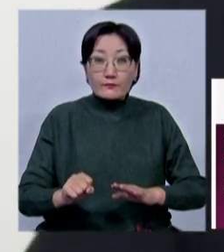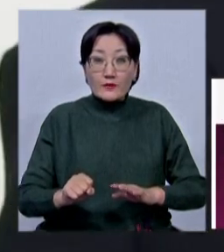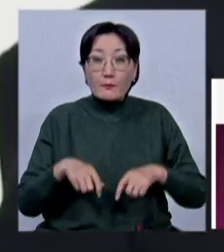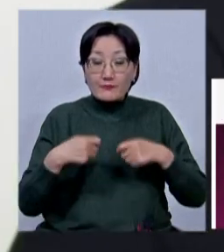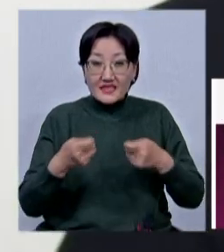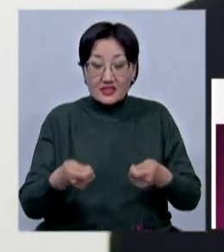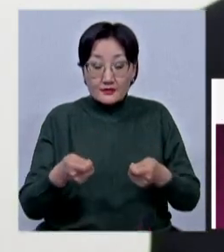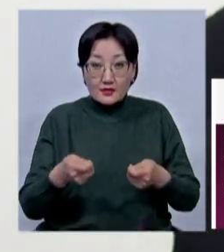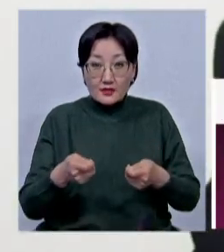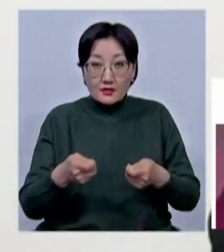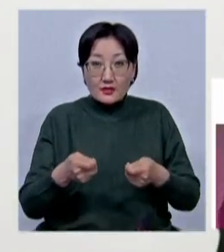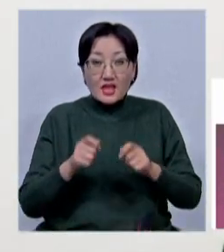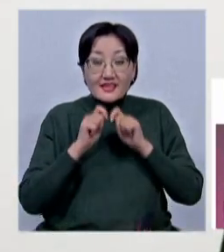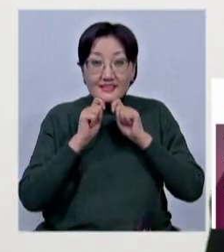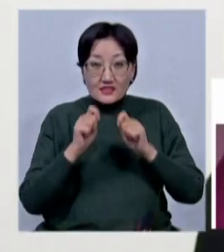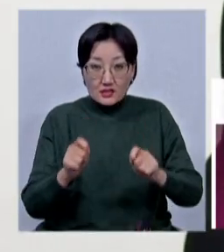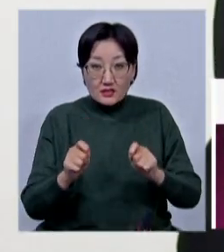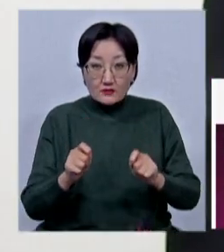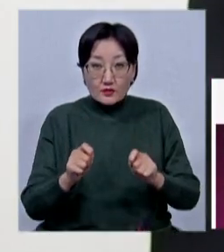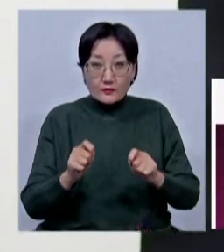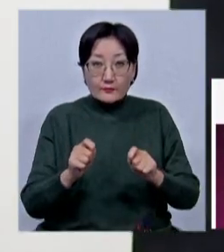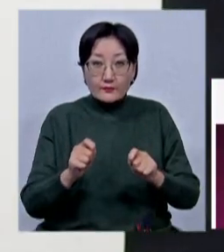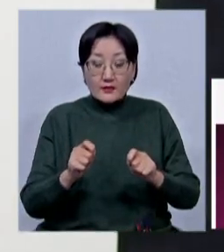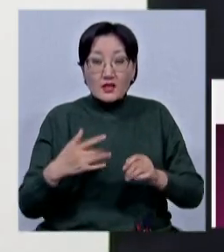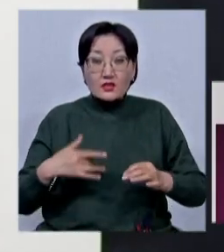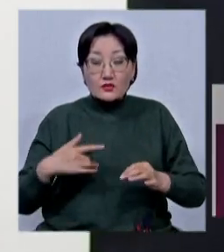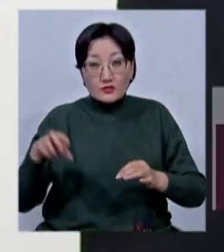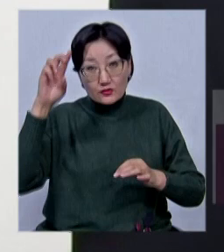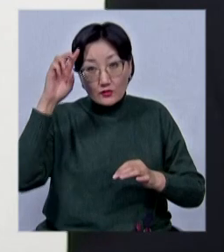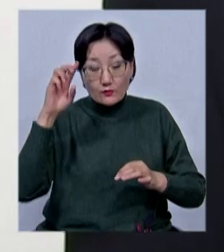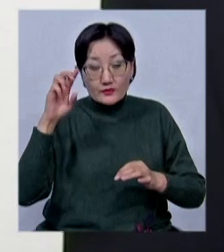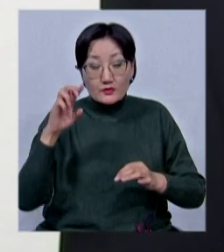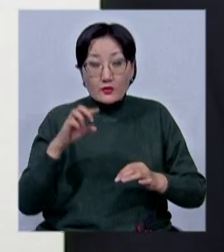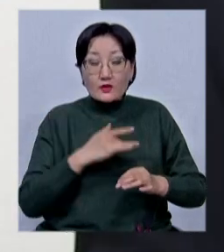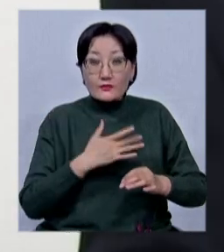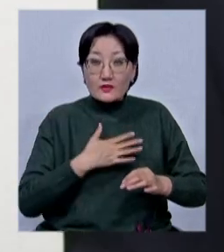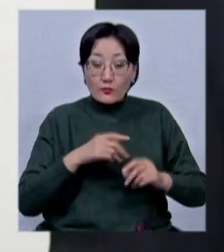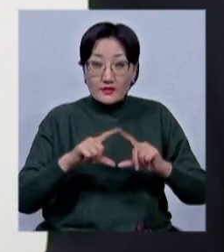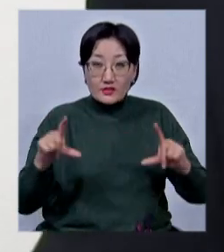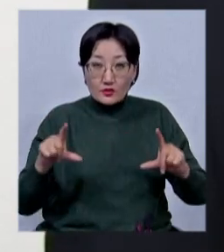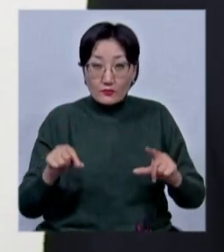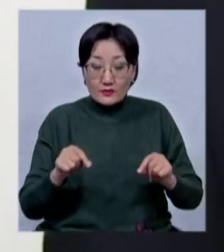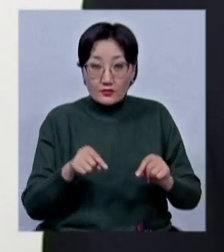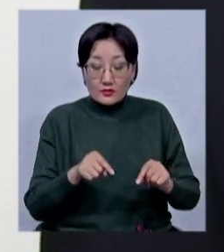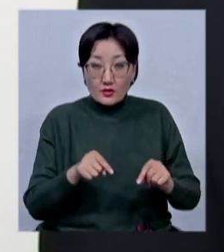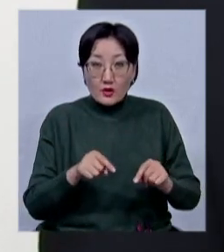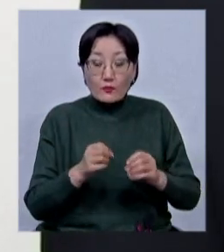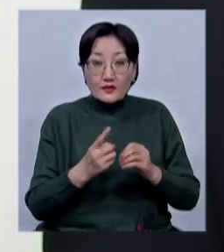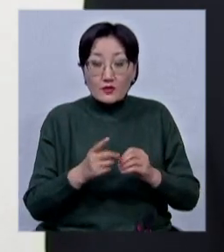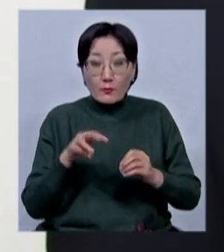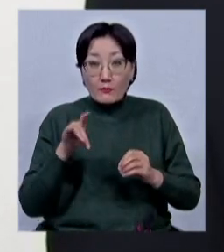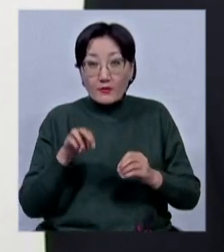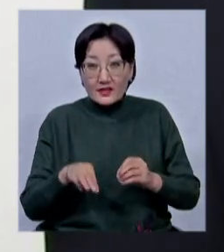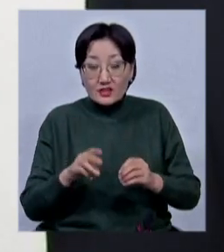берілген жаңағы сыйақы Жамбыл мемлекеттік мүлік жекешелендіру департаментінде мынау 11 март